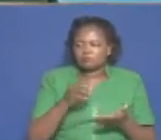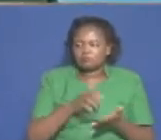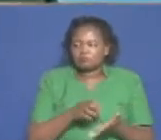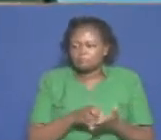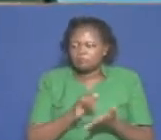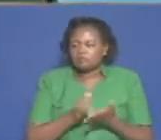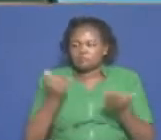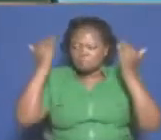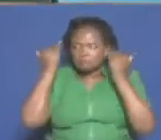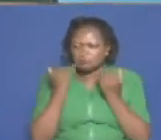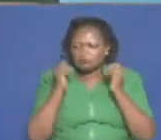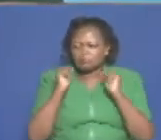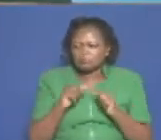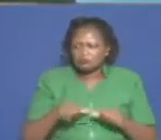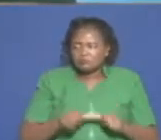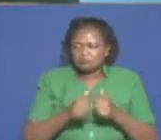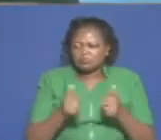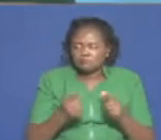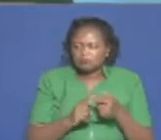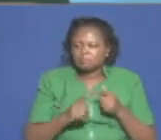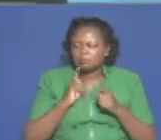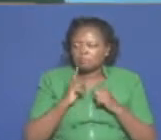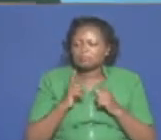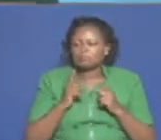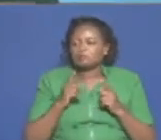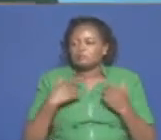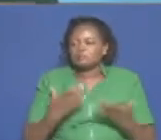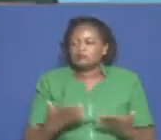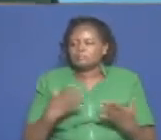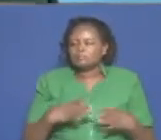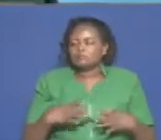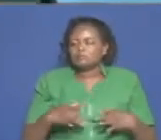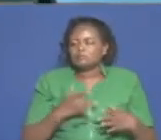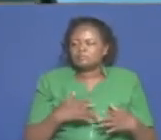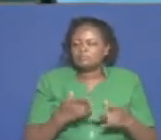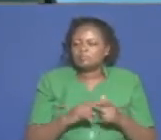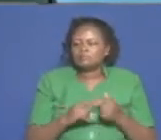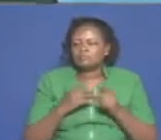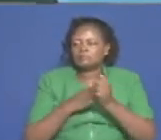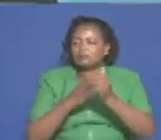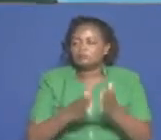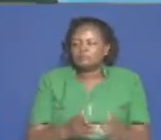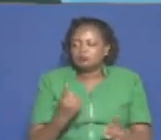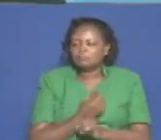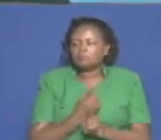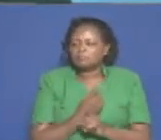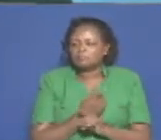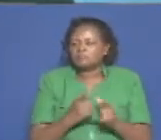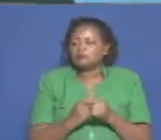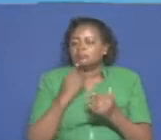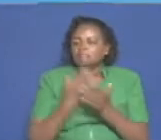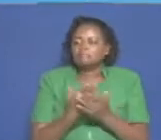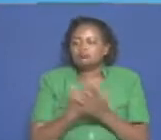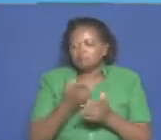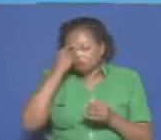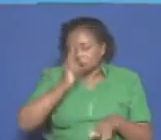vipi, na vile vile kuzungumza kuhusiana na hisia za Wakenya kuhusiana na hili swala na hata viongozi mbalimbali. Hivyo basi shukran sana kwa muda